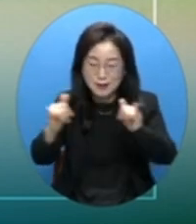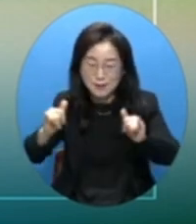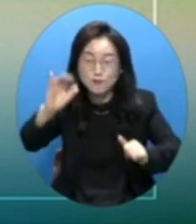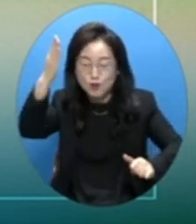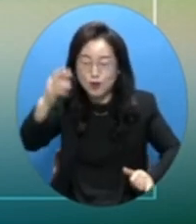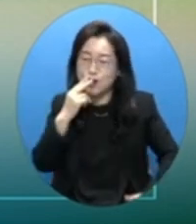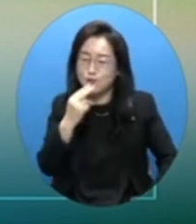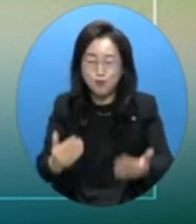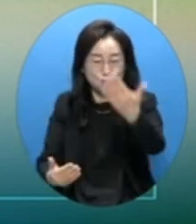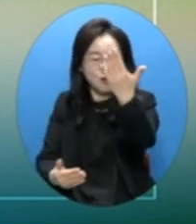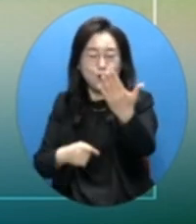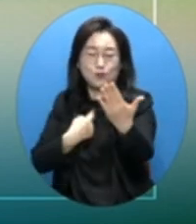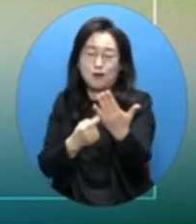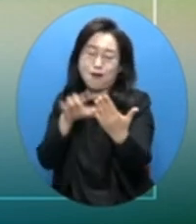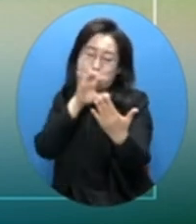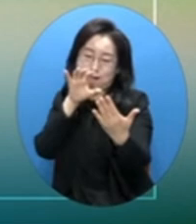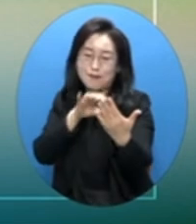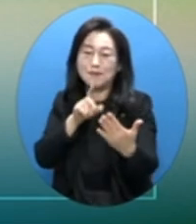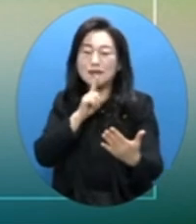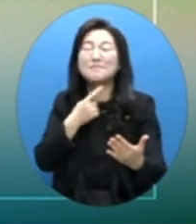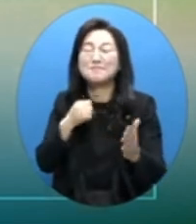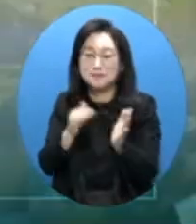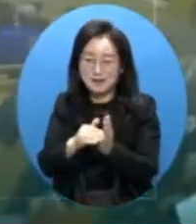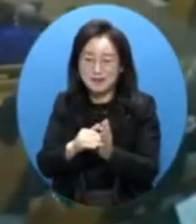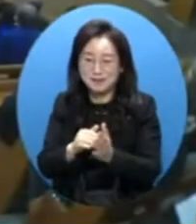앞에서 혼잣말하곤 했습니다 할렐루야